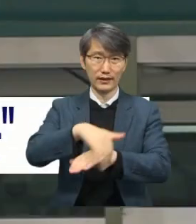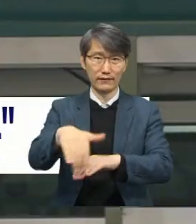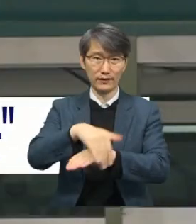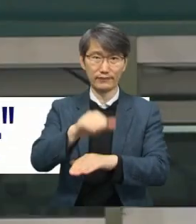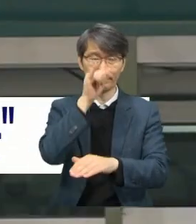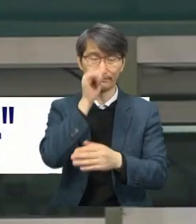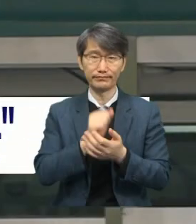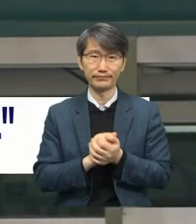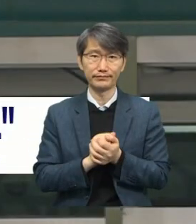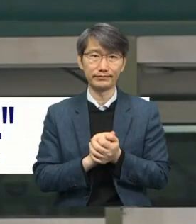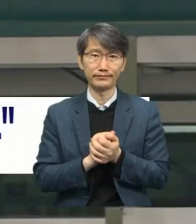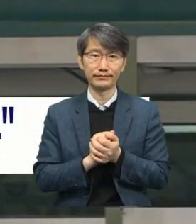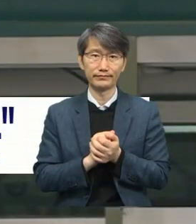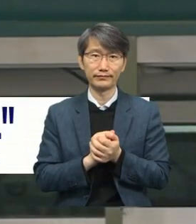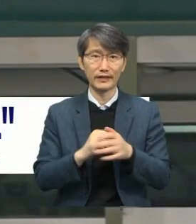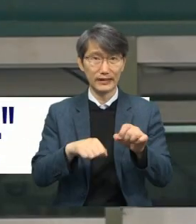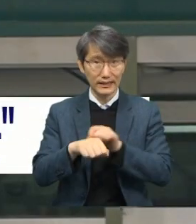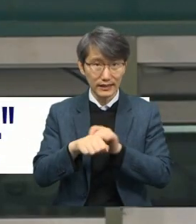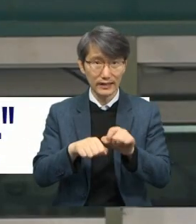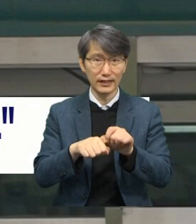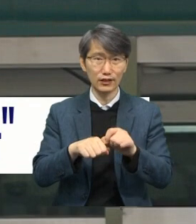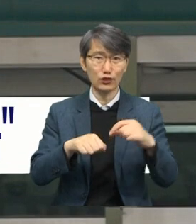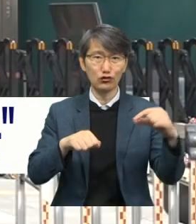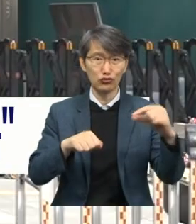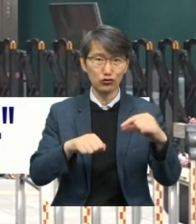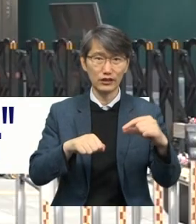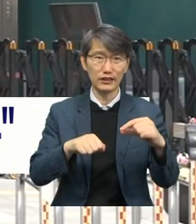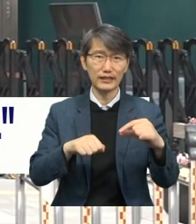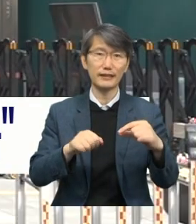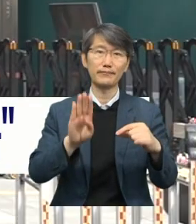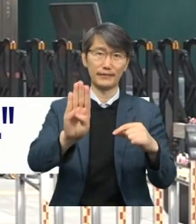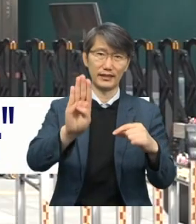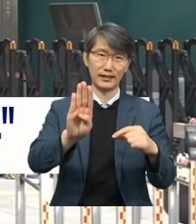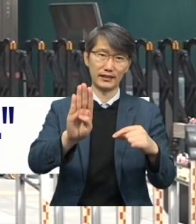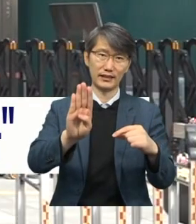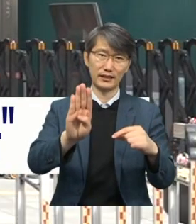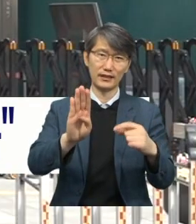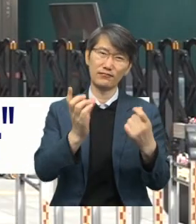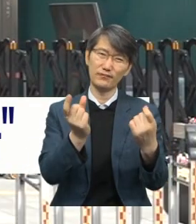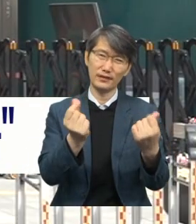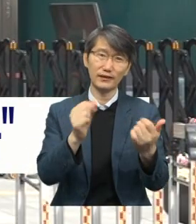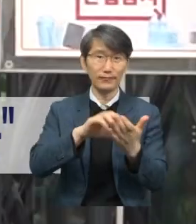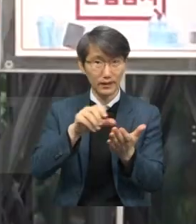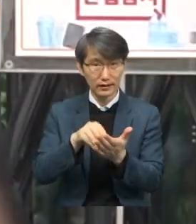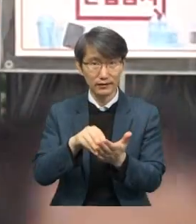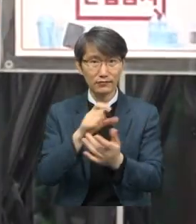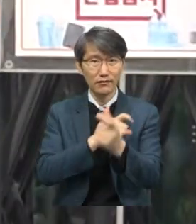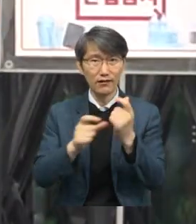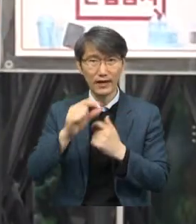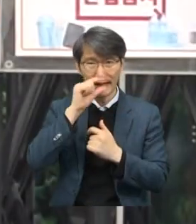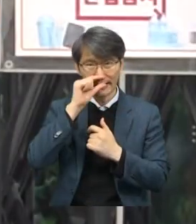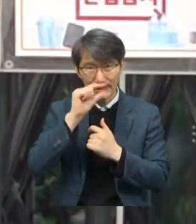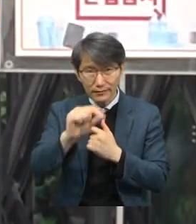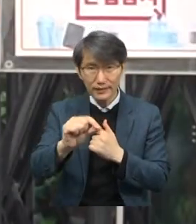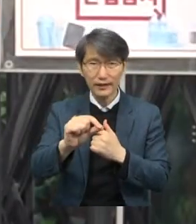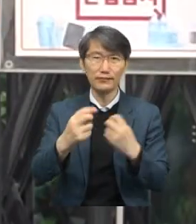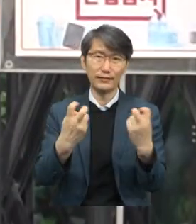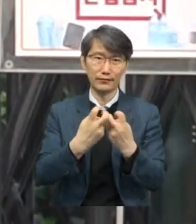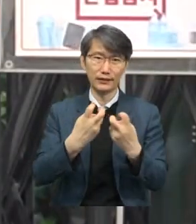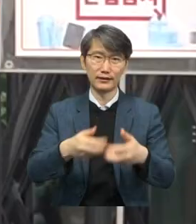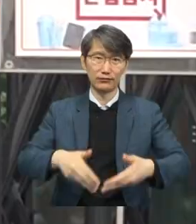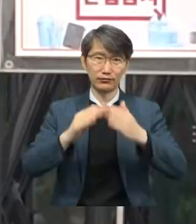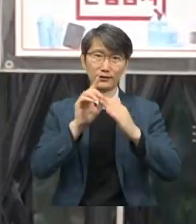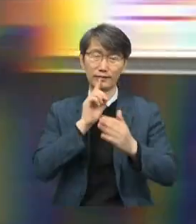계획을 밝혔습니다. 특히 GTX B 노선과 라인이 비슷하게 놓이는 만큼 보다 세밀하게 접근하겠다는